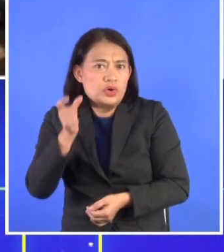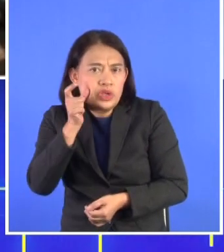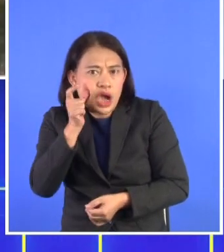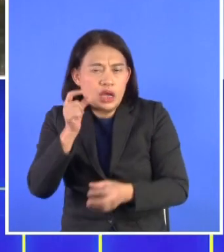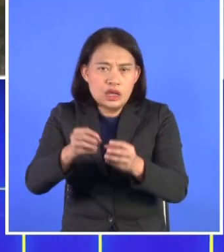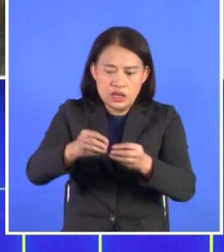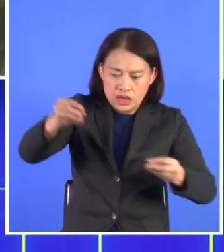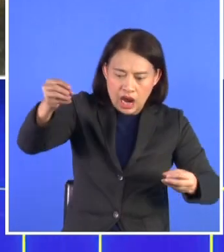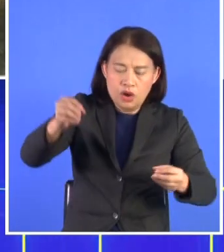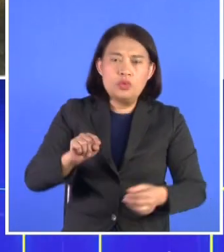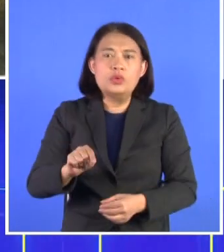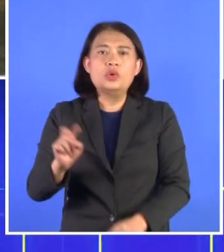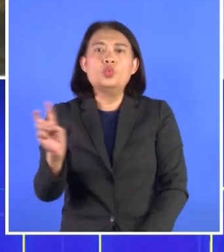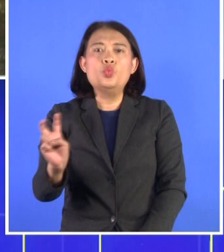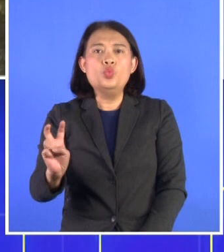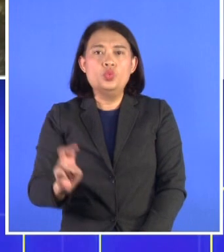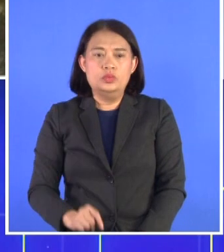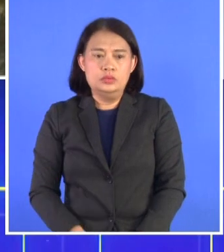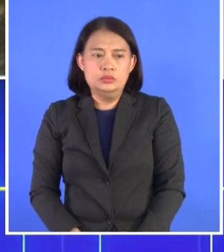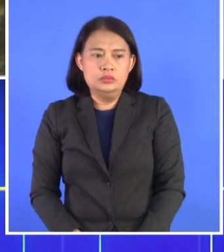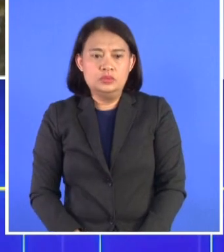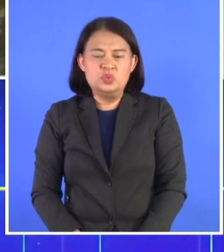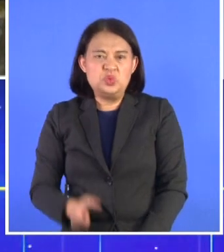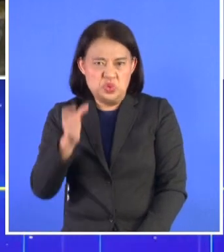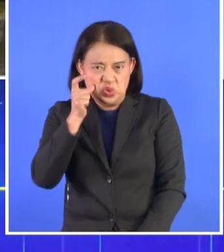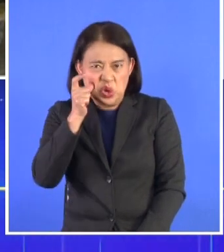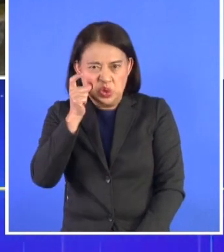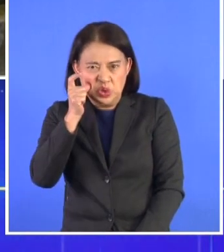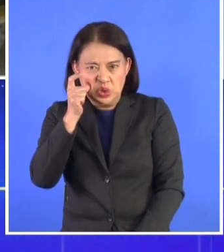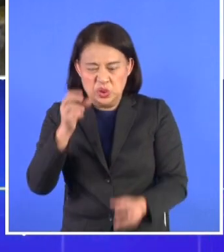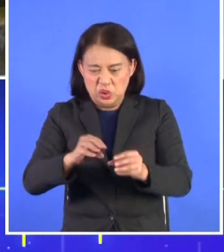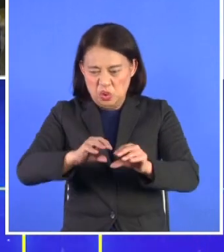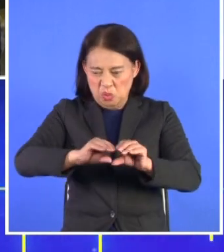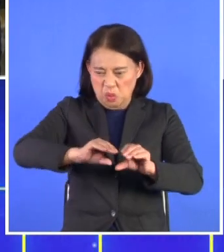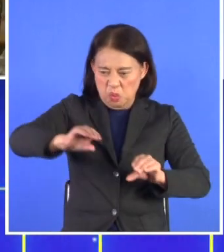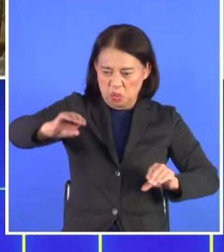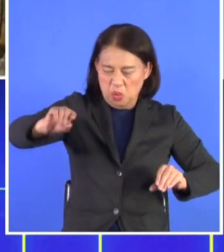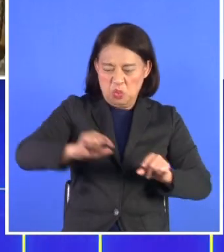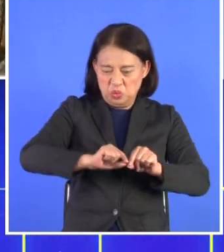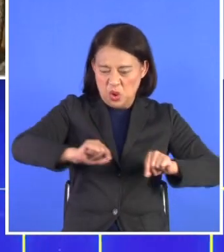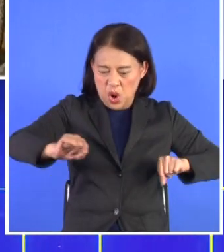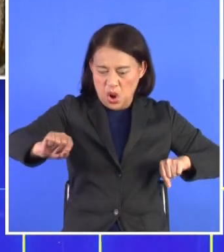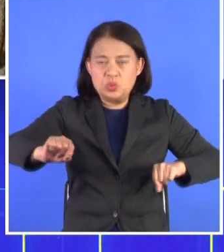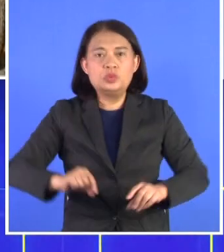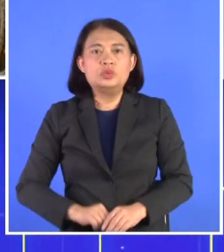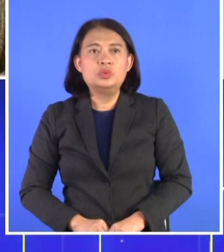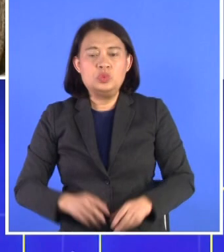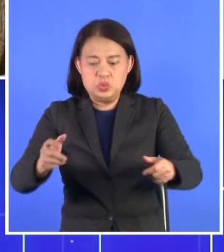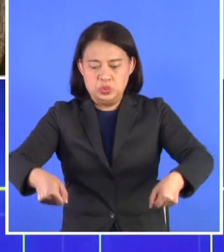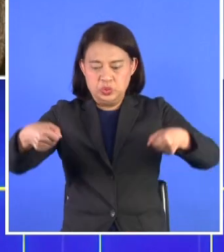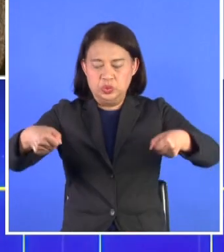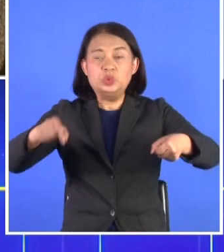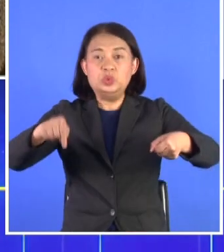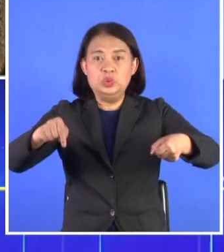งูงูงูเหลืงูเหลือมฮะตัวมันใหญ่แล้วมันยาวมากเออเออแล้วก็ต้องเอาถุงกระสอบไปใส่